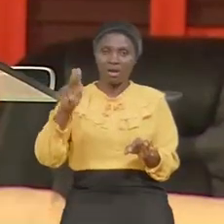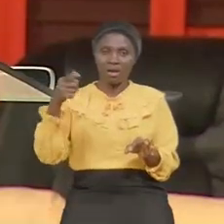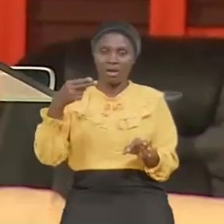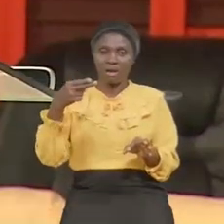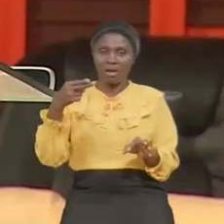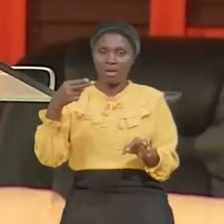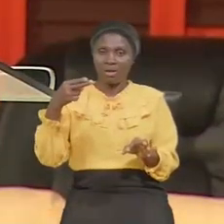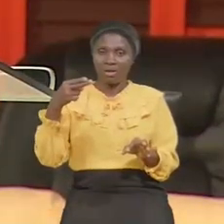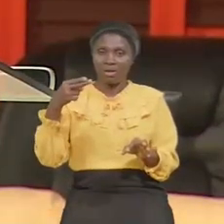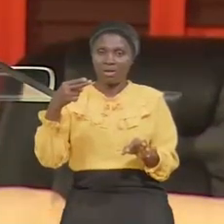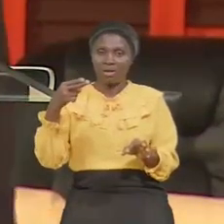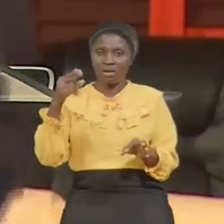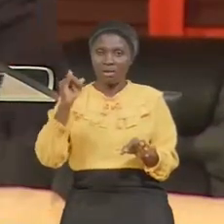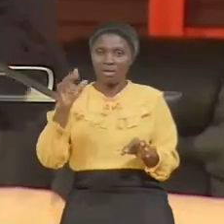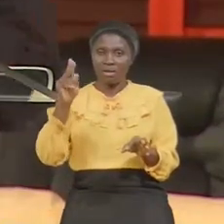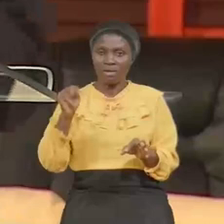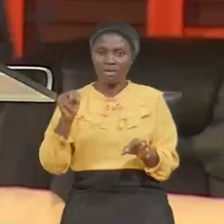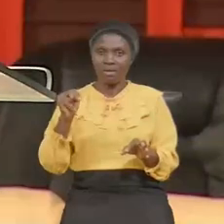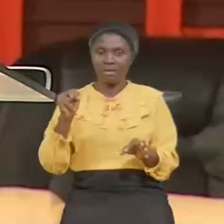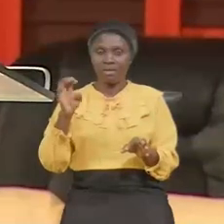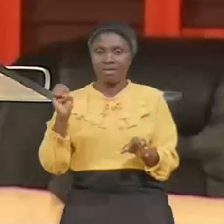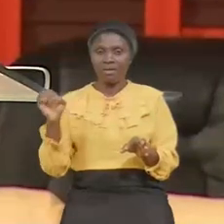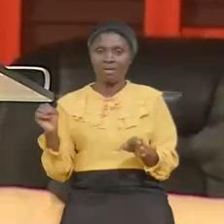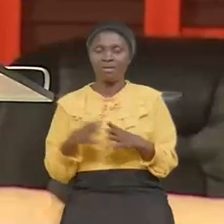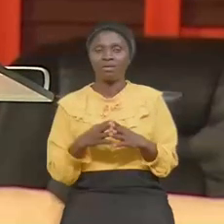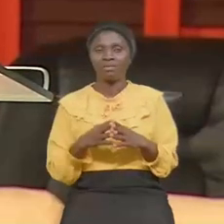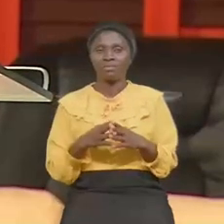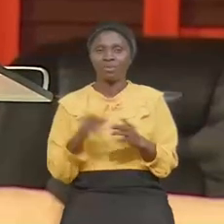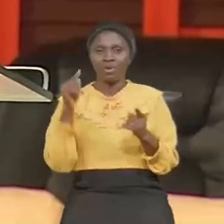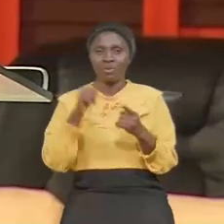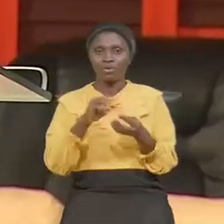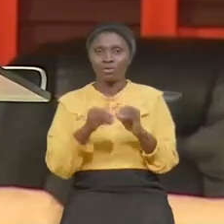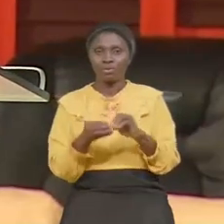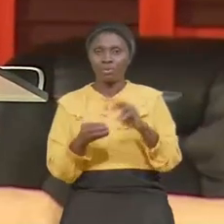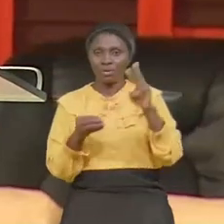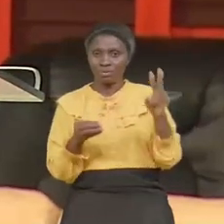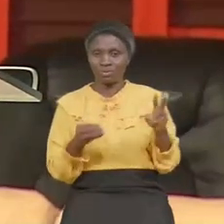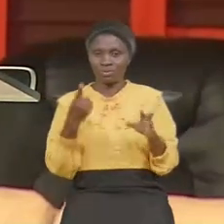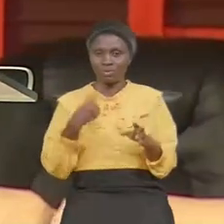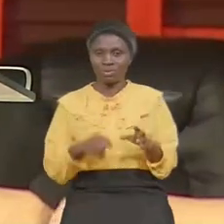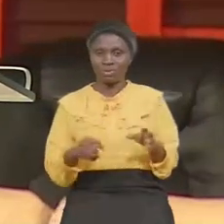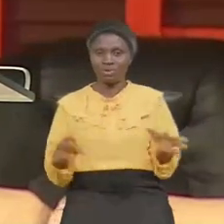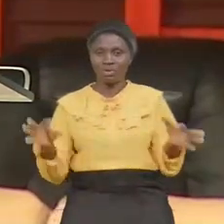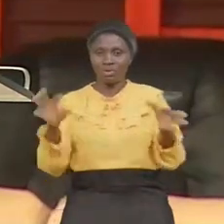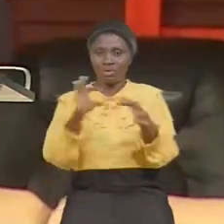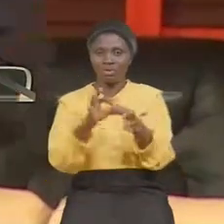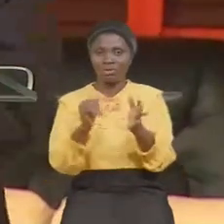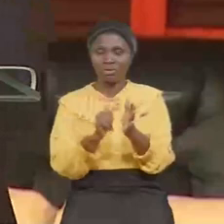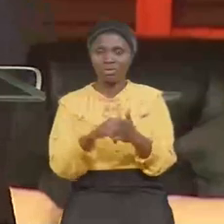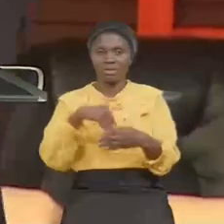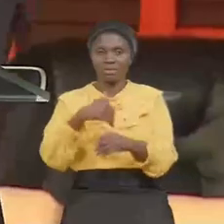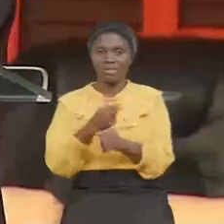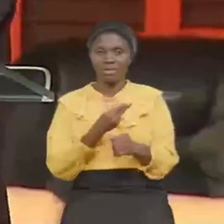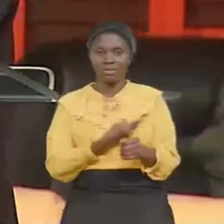endommagé notre dignité. Deuxième point, la connexion qui nous rend dignes. La connexion qui nous